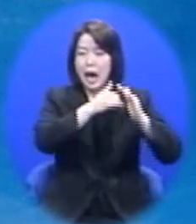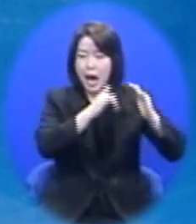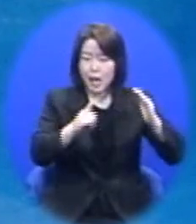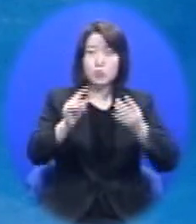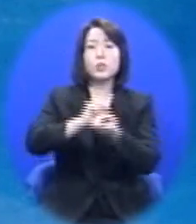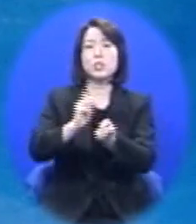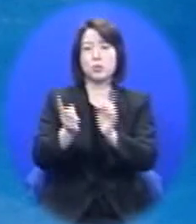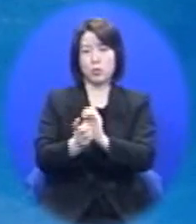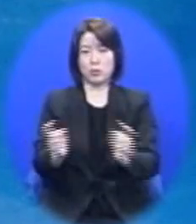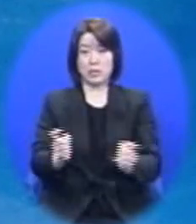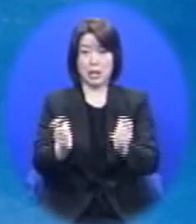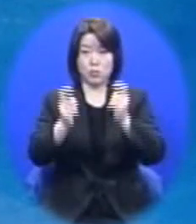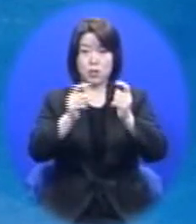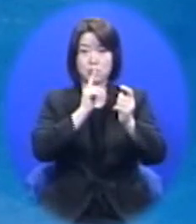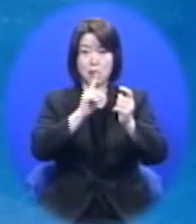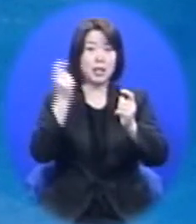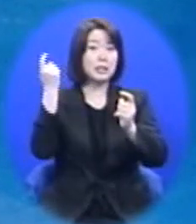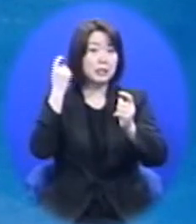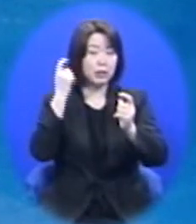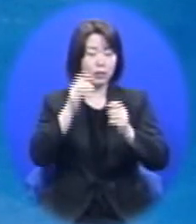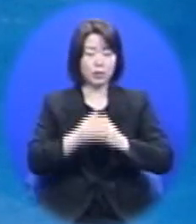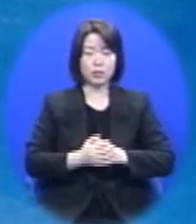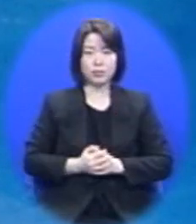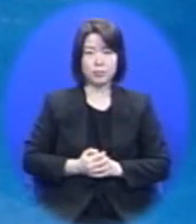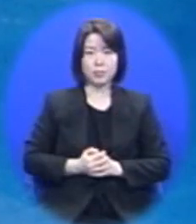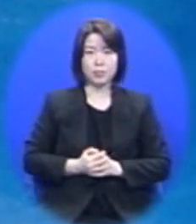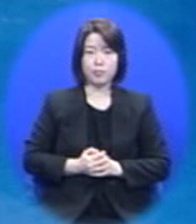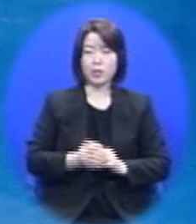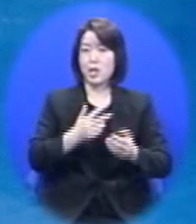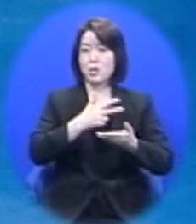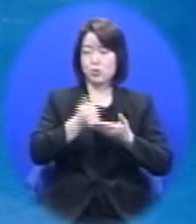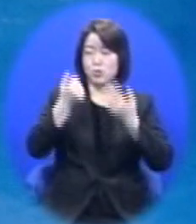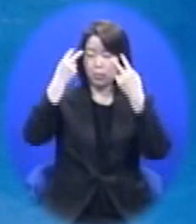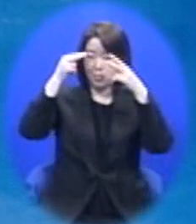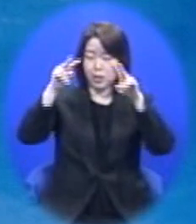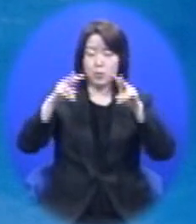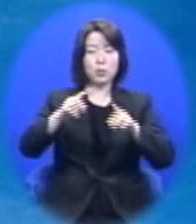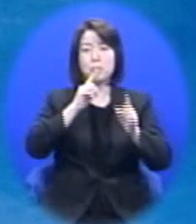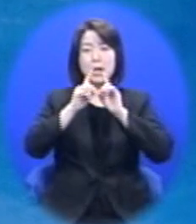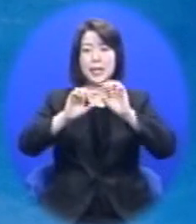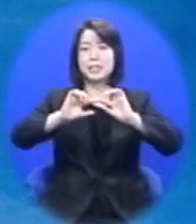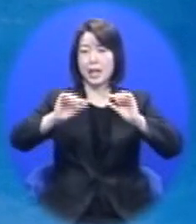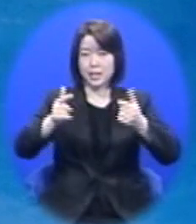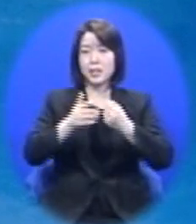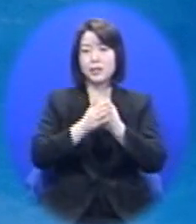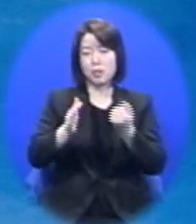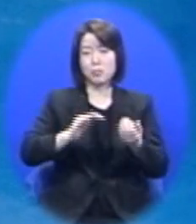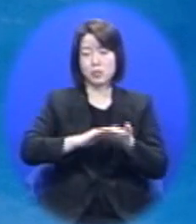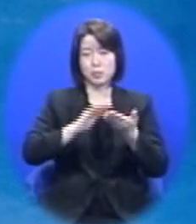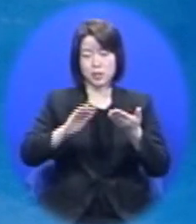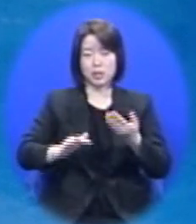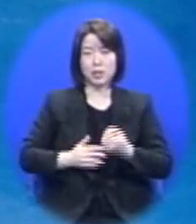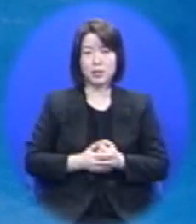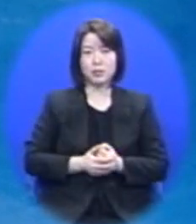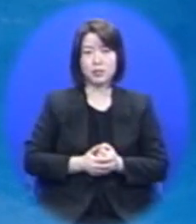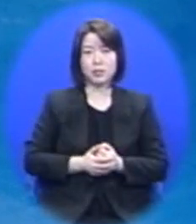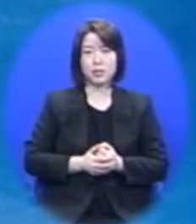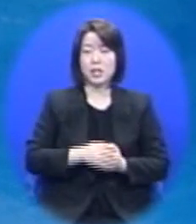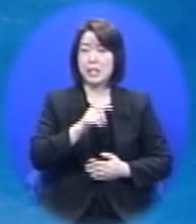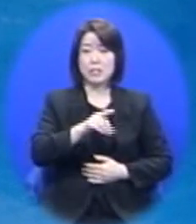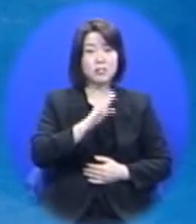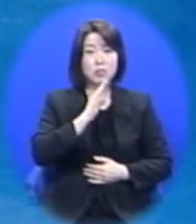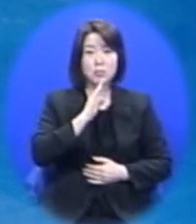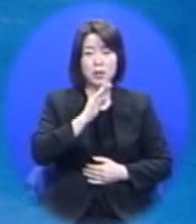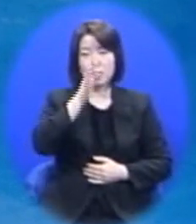일이 있다는 이야기를 많이 들어요. 주님 바라보고 말하지 않기 때문에 그렇습니다. 이건